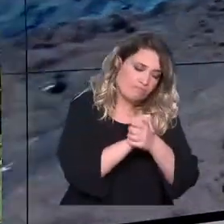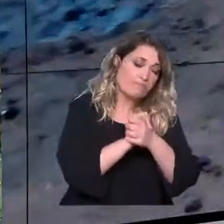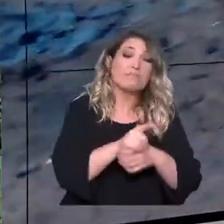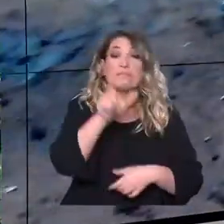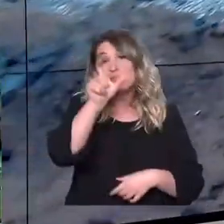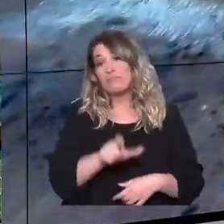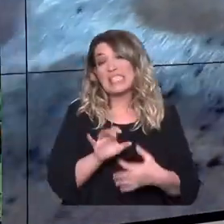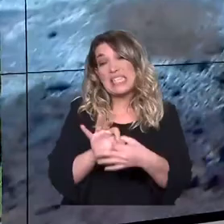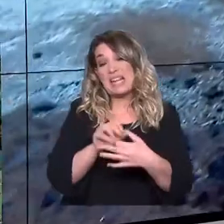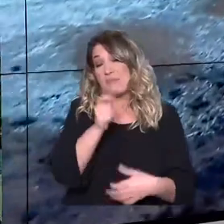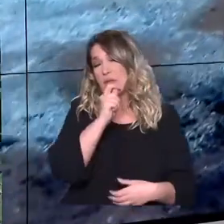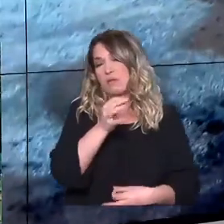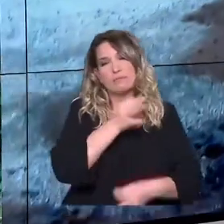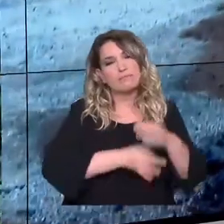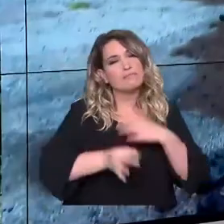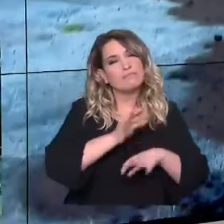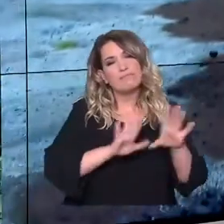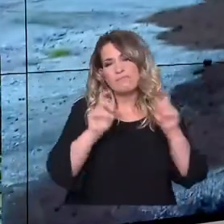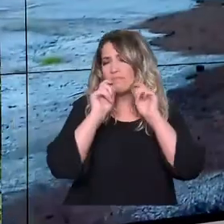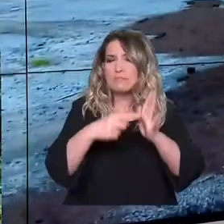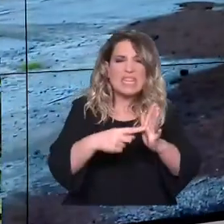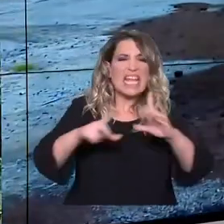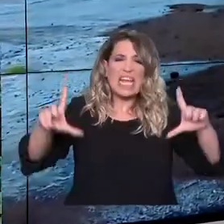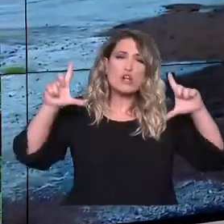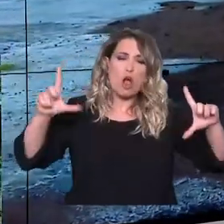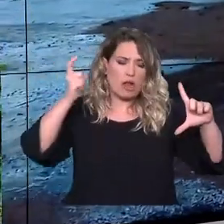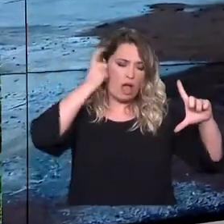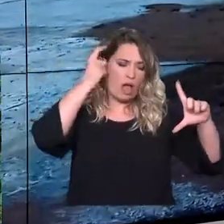μας συνεργάτες. Μας έδωσες παραστατικότατα την εικόνα με αυτό που συνέβη εκεί.